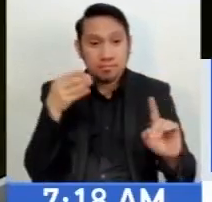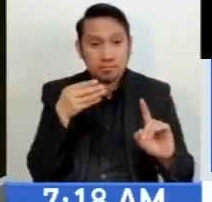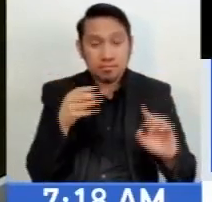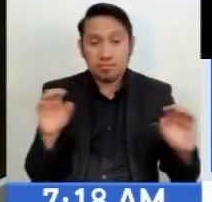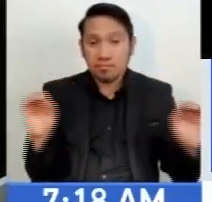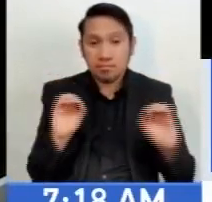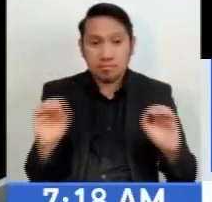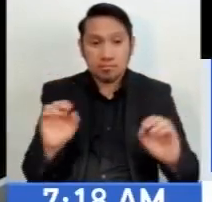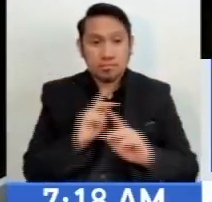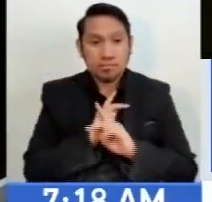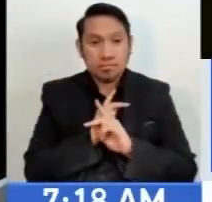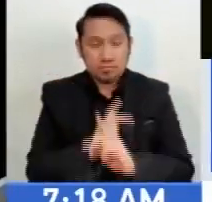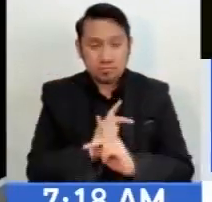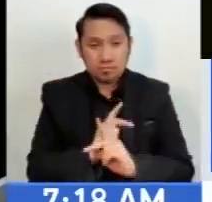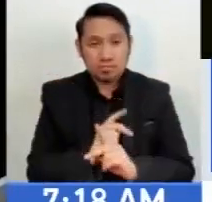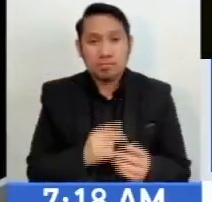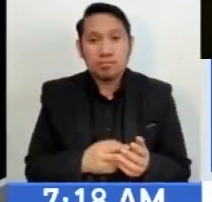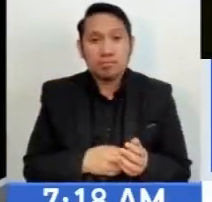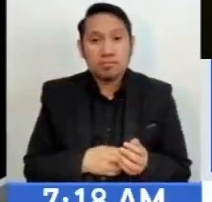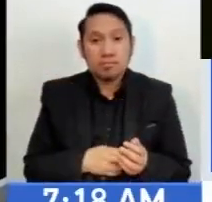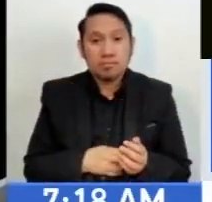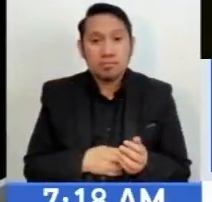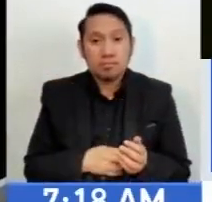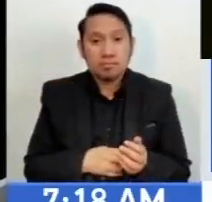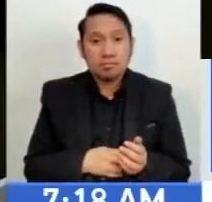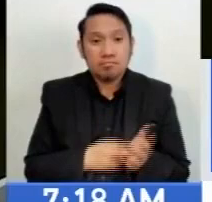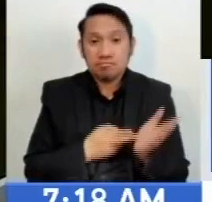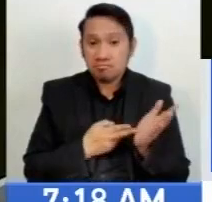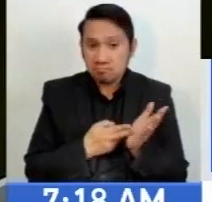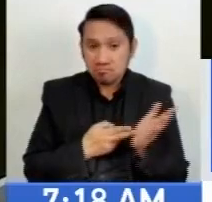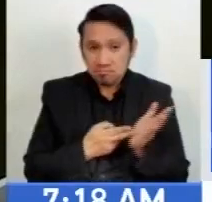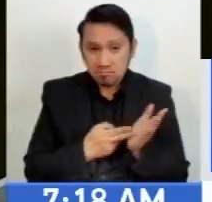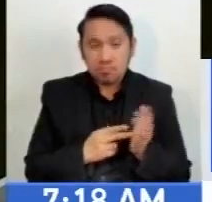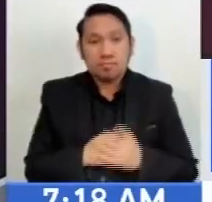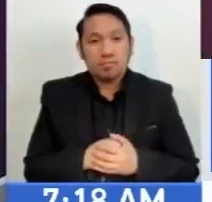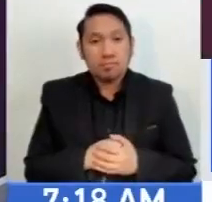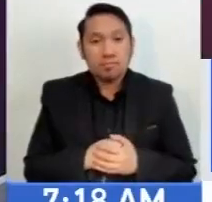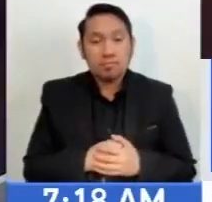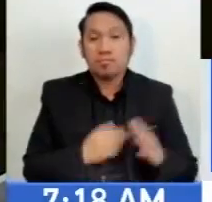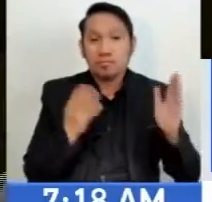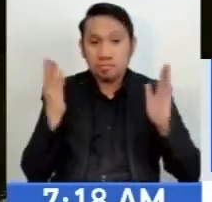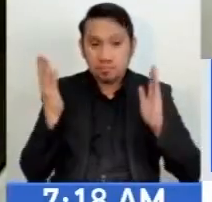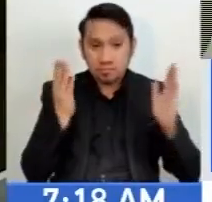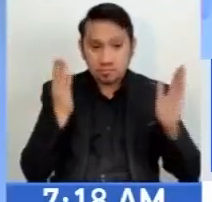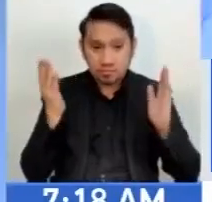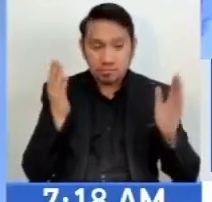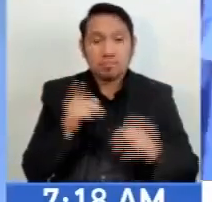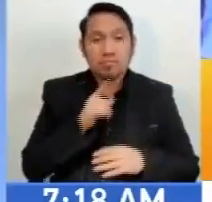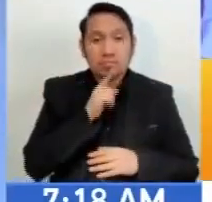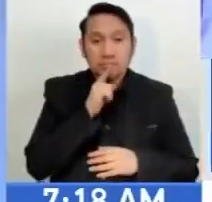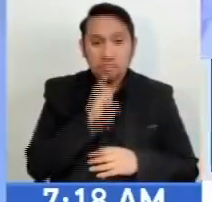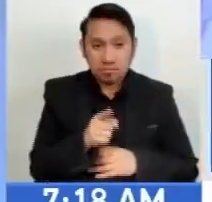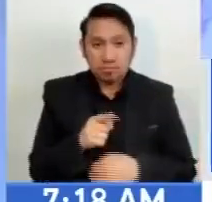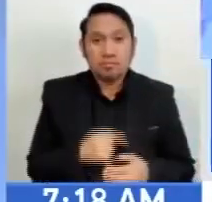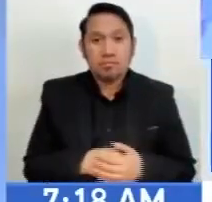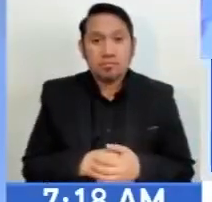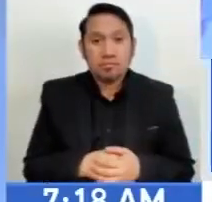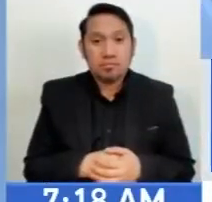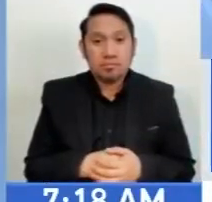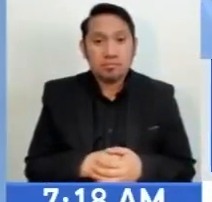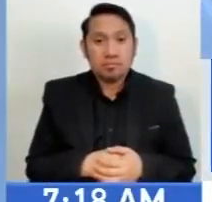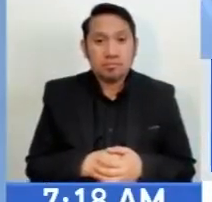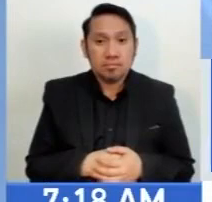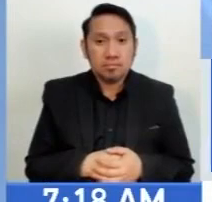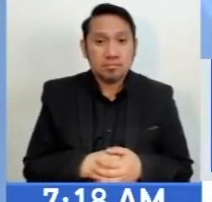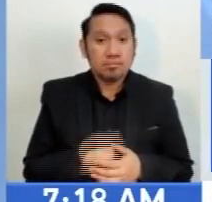pinoprotektahan, walang kasinungalingan, serbisyong totoo lamang. Sa talumpati ni Gozon,